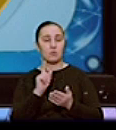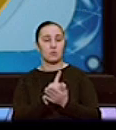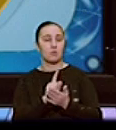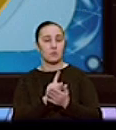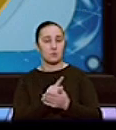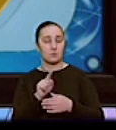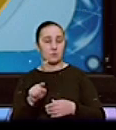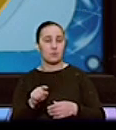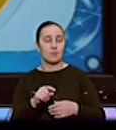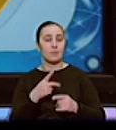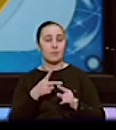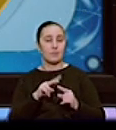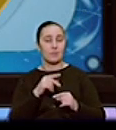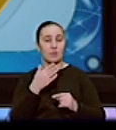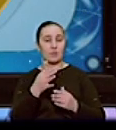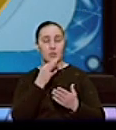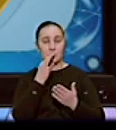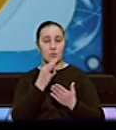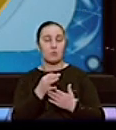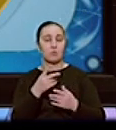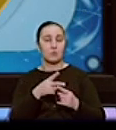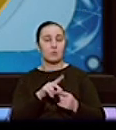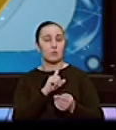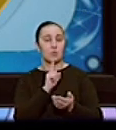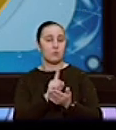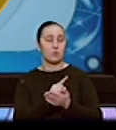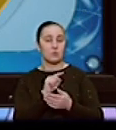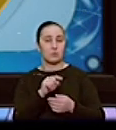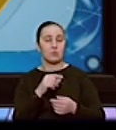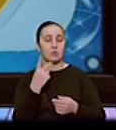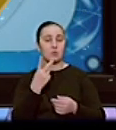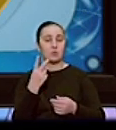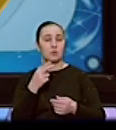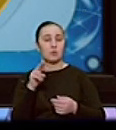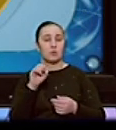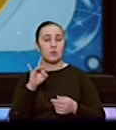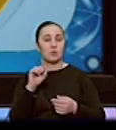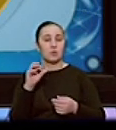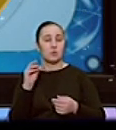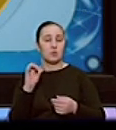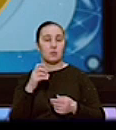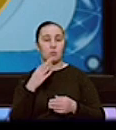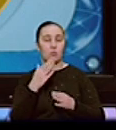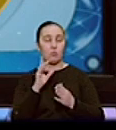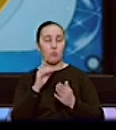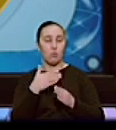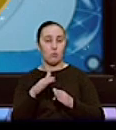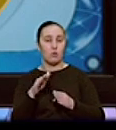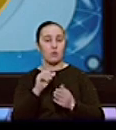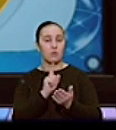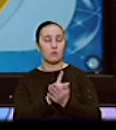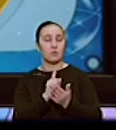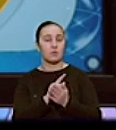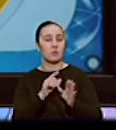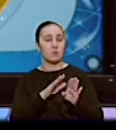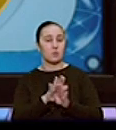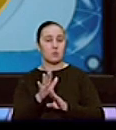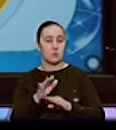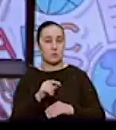vazifasini? Demak, sizni javobingiz albatta ikkinchi darajali bo'lak vazifasini